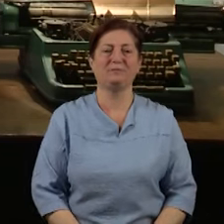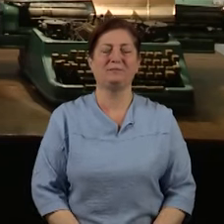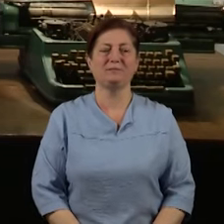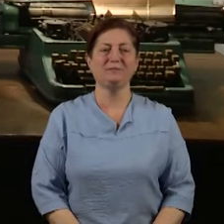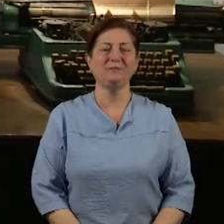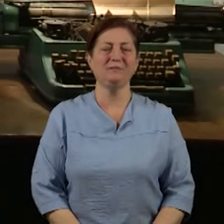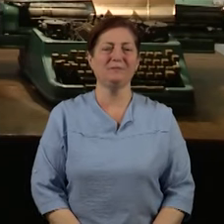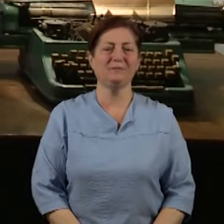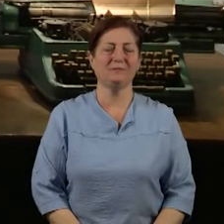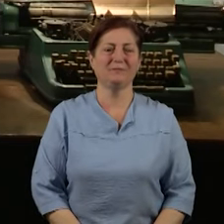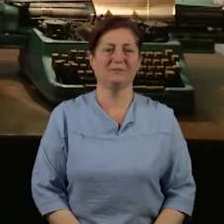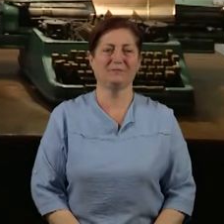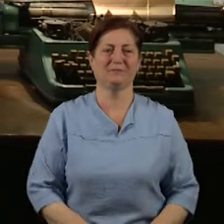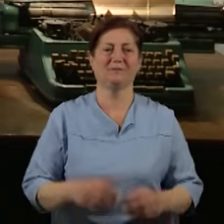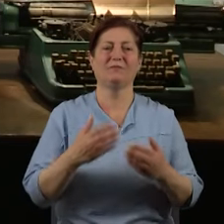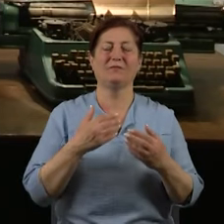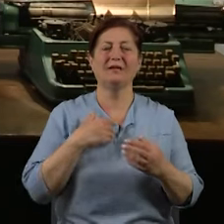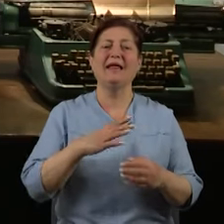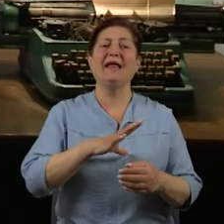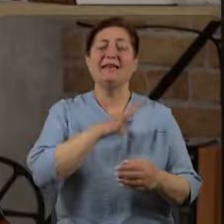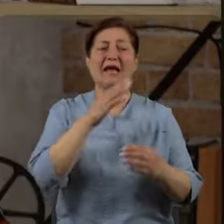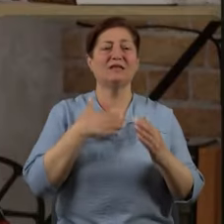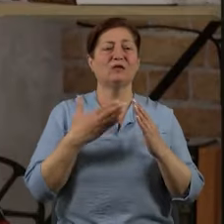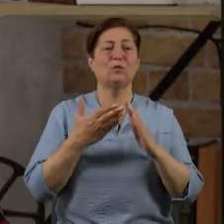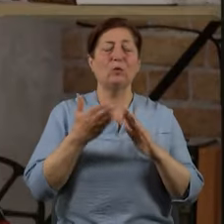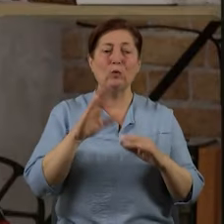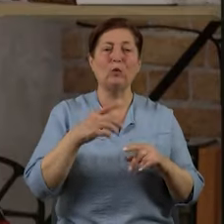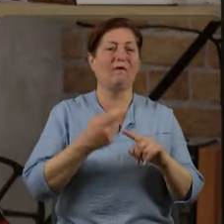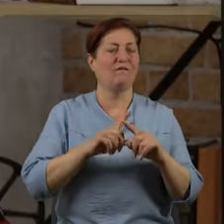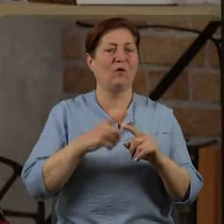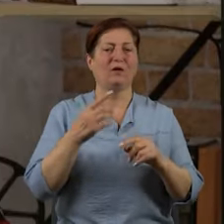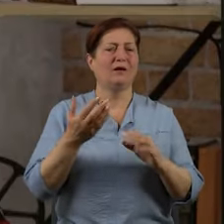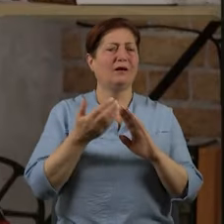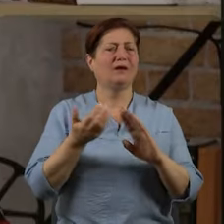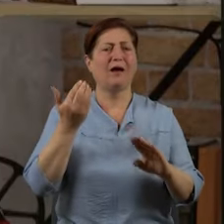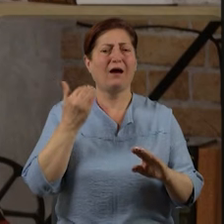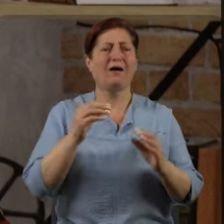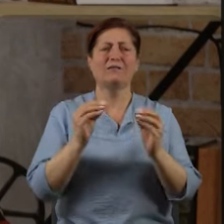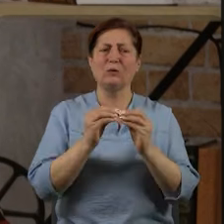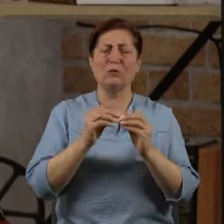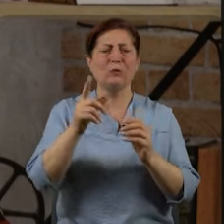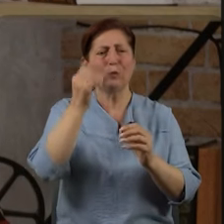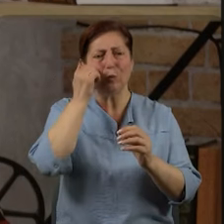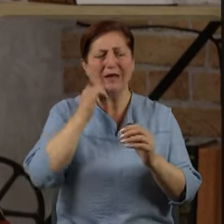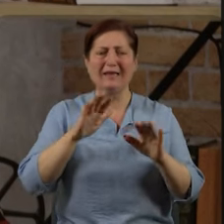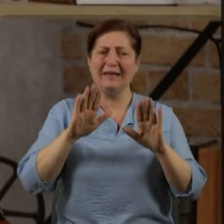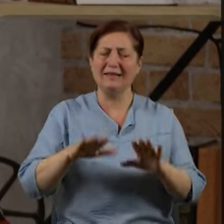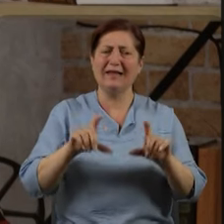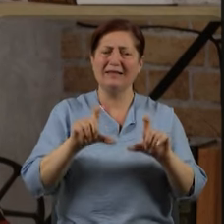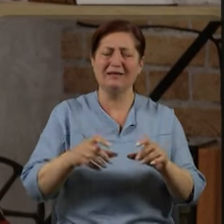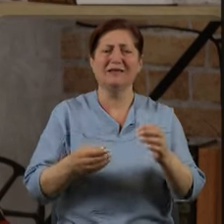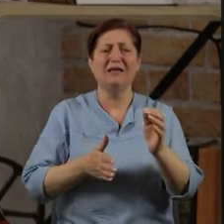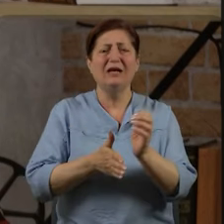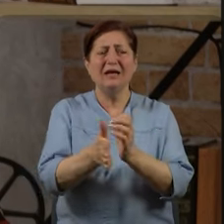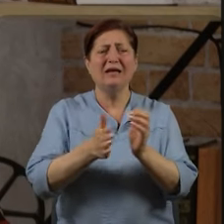ինչու՞ չէ, կարծես թե դարձել եմ ես տուն բոլորն առաջվան մեկ կրկին, նորից դու հինտեղ ես նստում, շարժում ես իլիկը մեր հին մանում